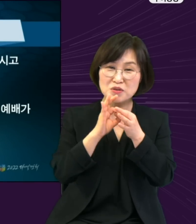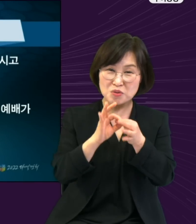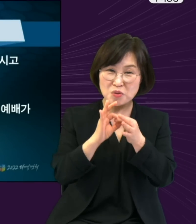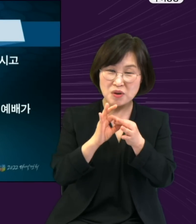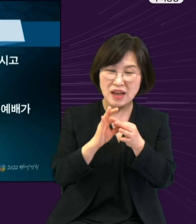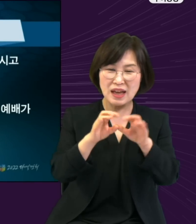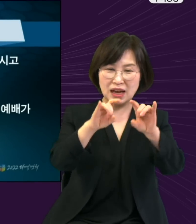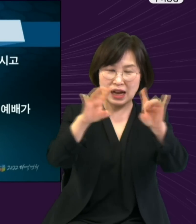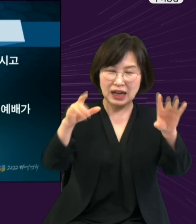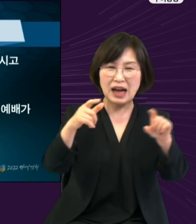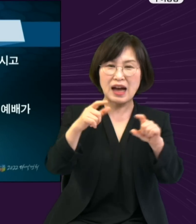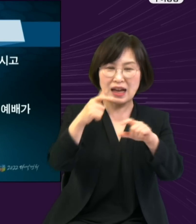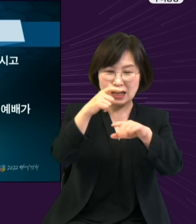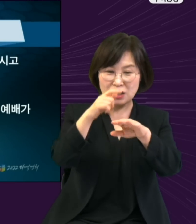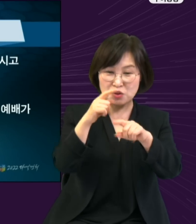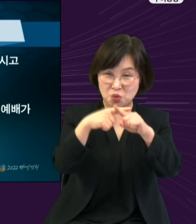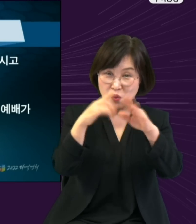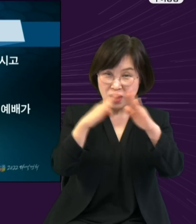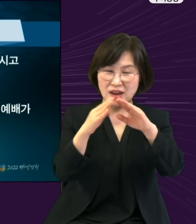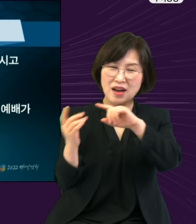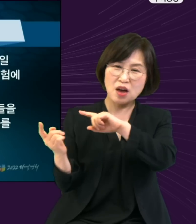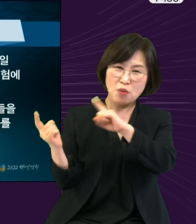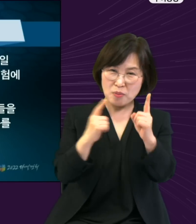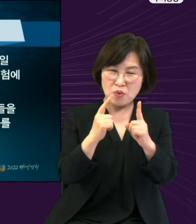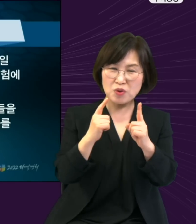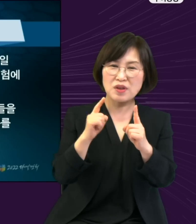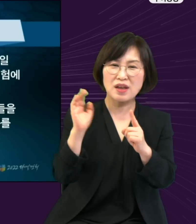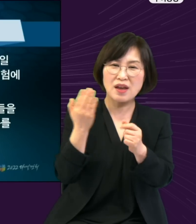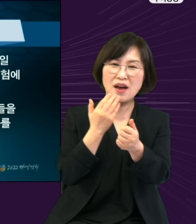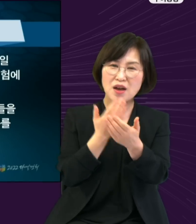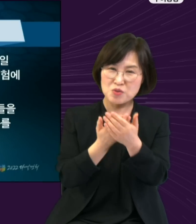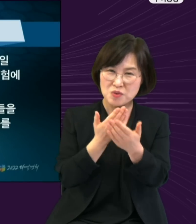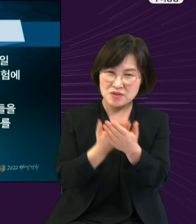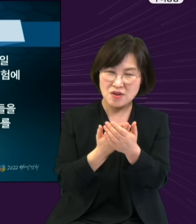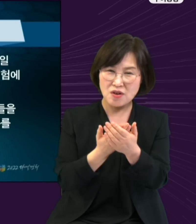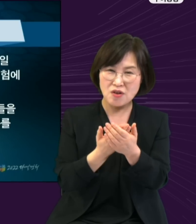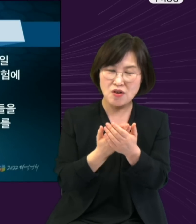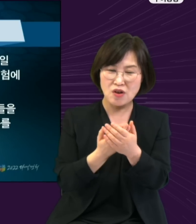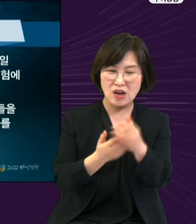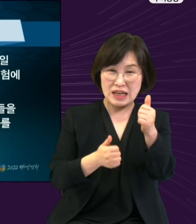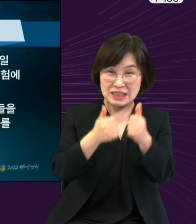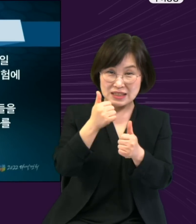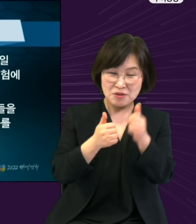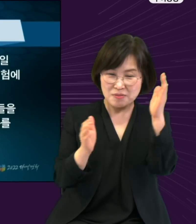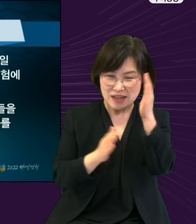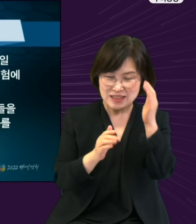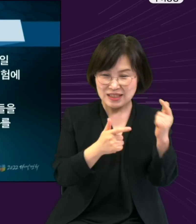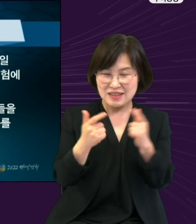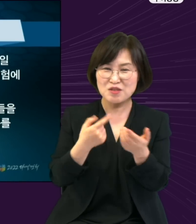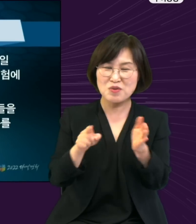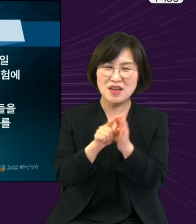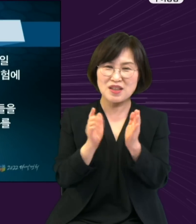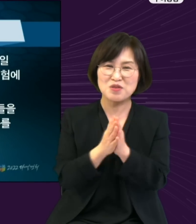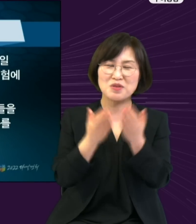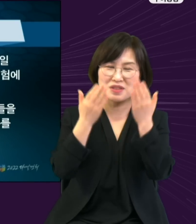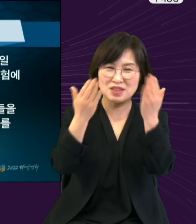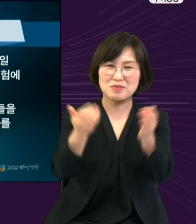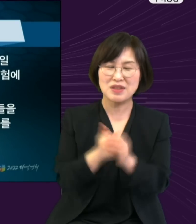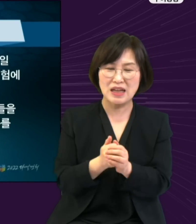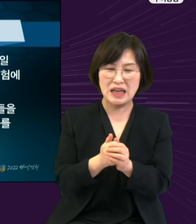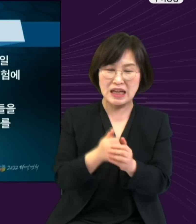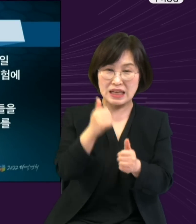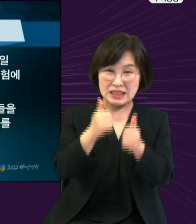각 교회의 현장 예배가 회복되게 하소서. 수험생을 위하여 기도합니다. 수험생들이